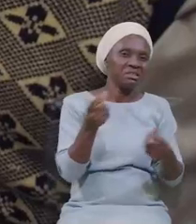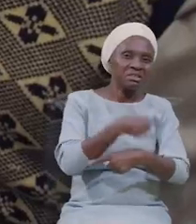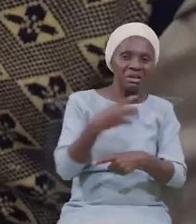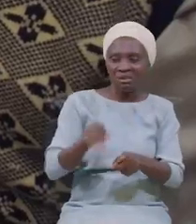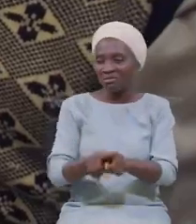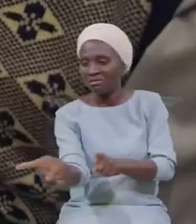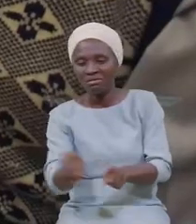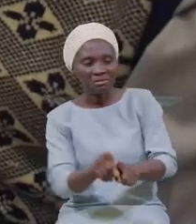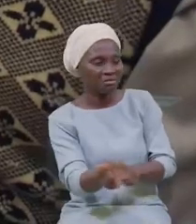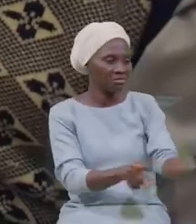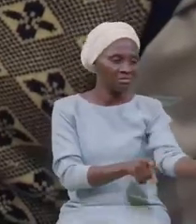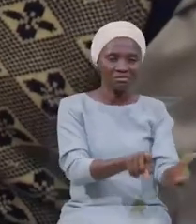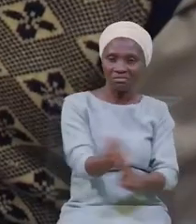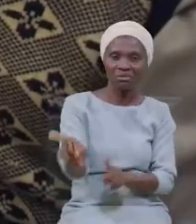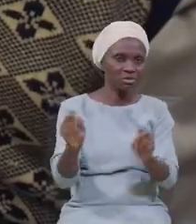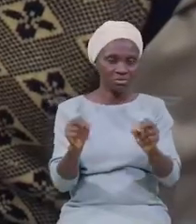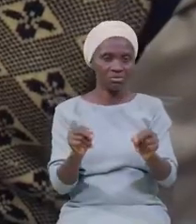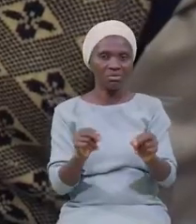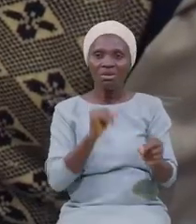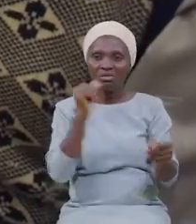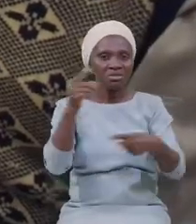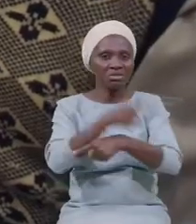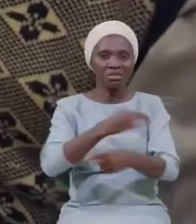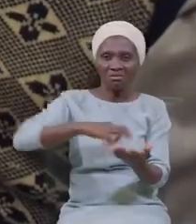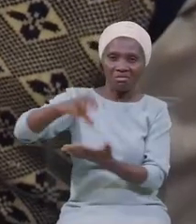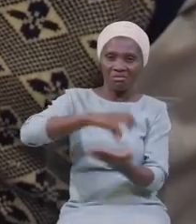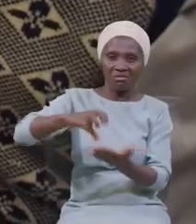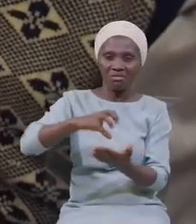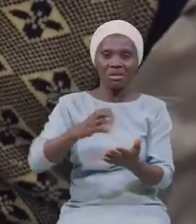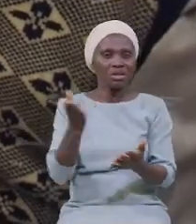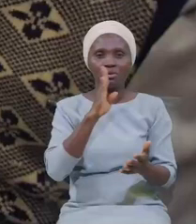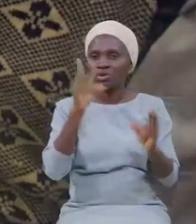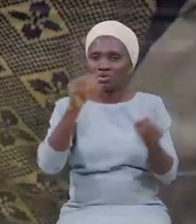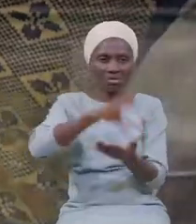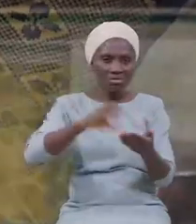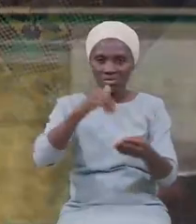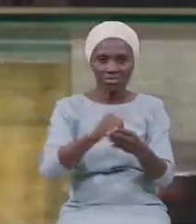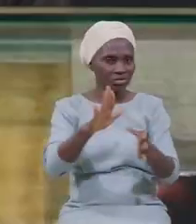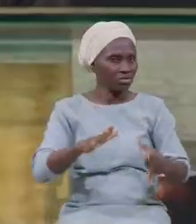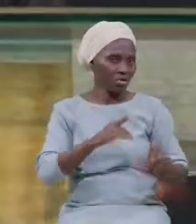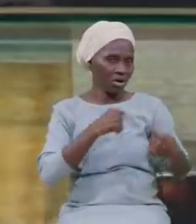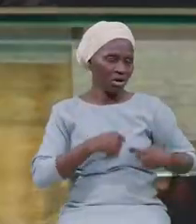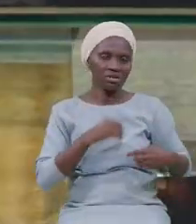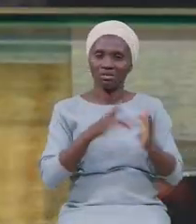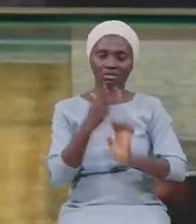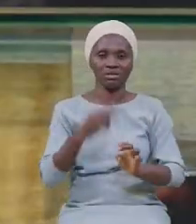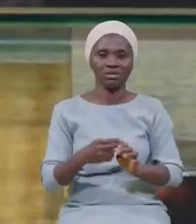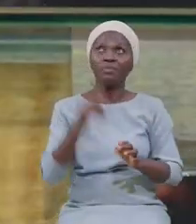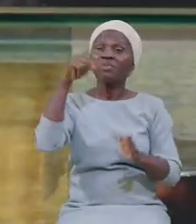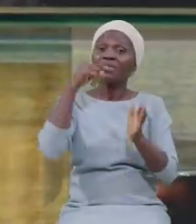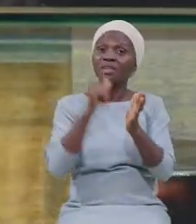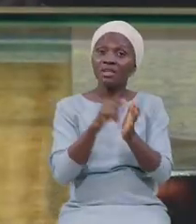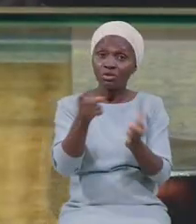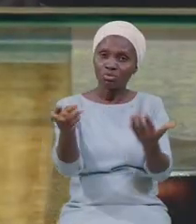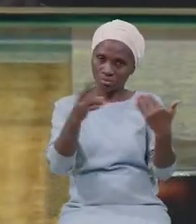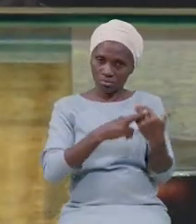errer. Ce n'est pas le jour de confusion. Il n'y aura pas de confusion dans votre cœur. C'est dit ici, revenez à moi de tout